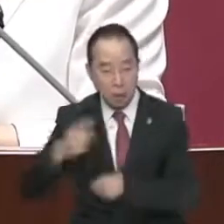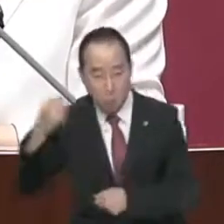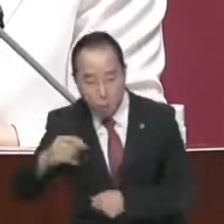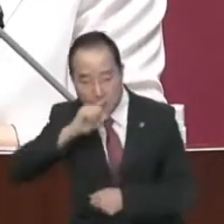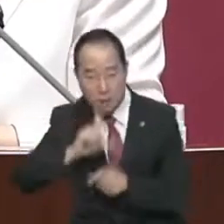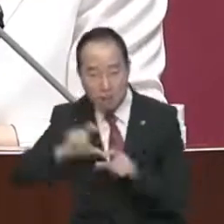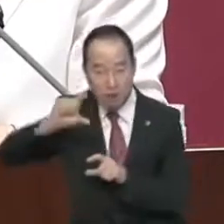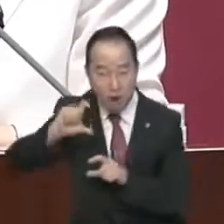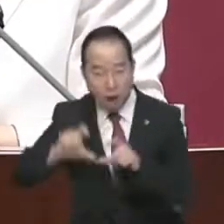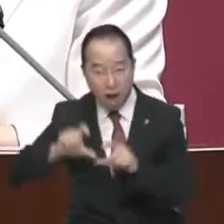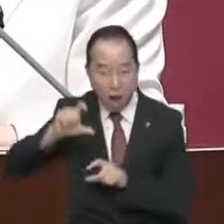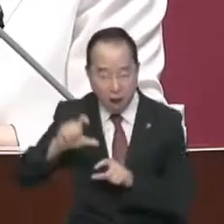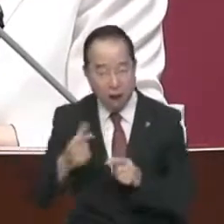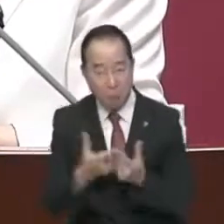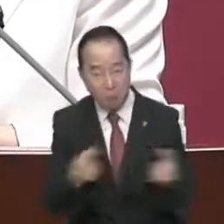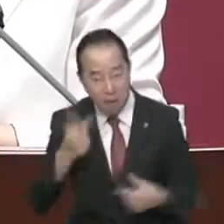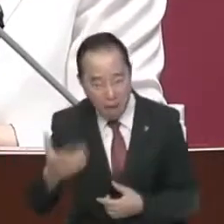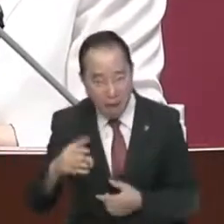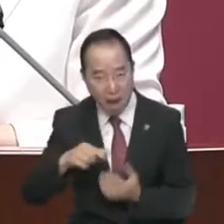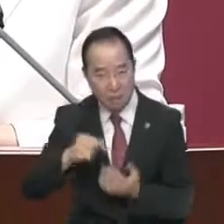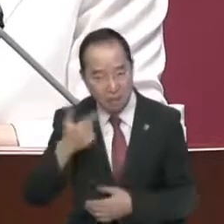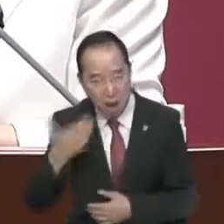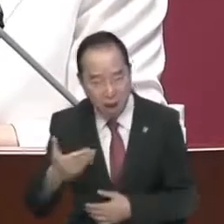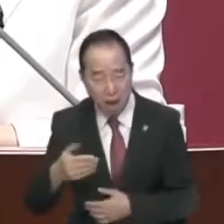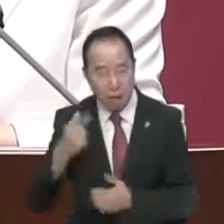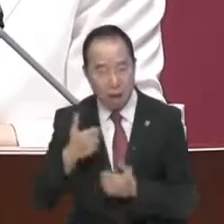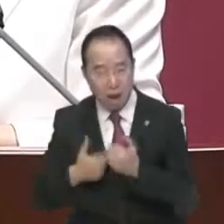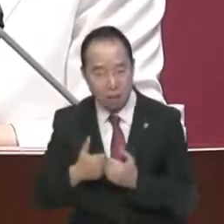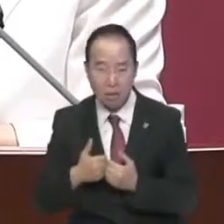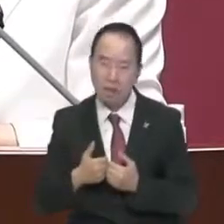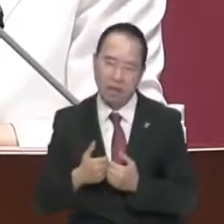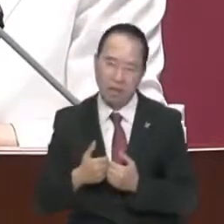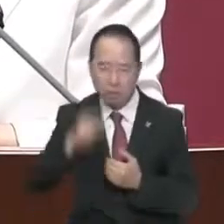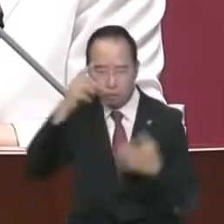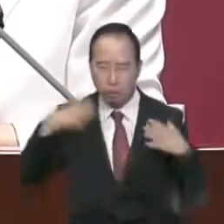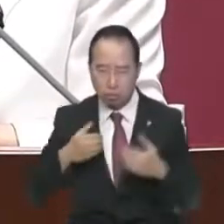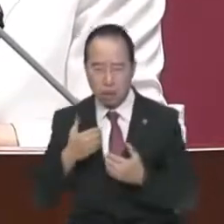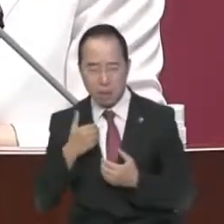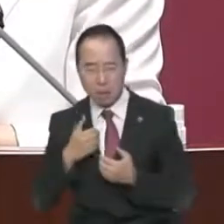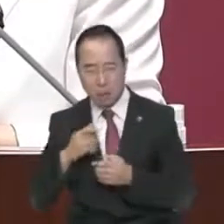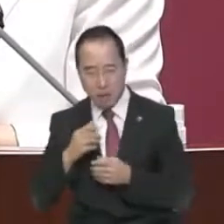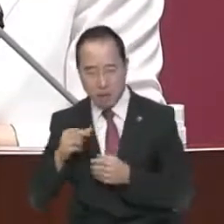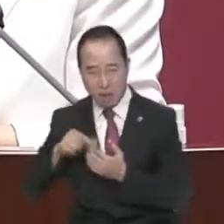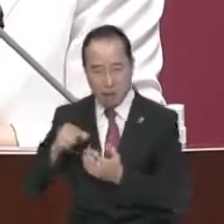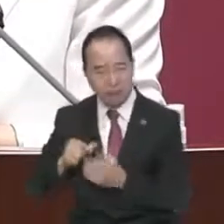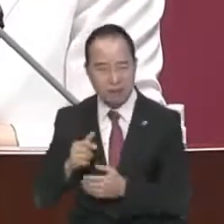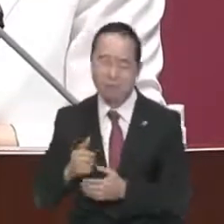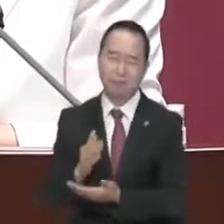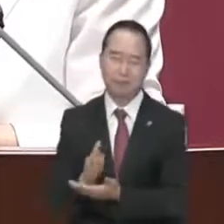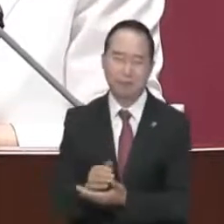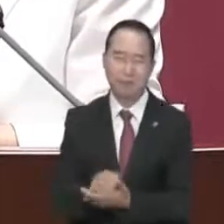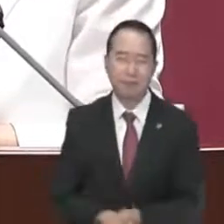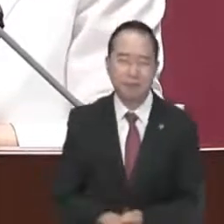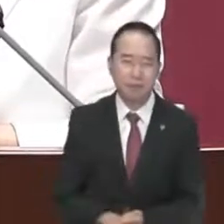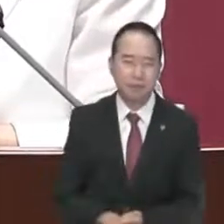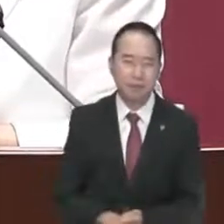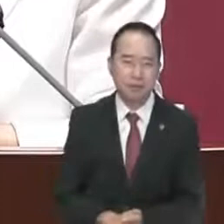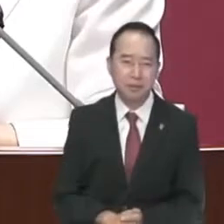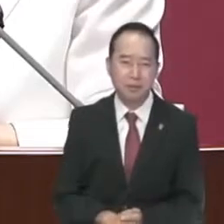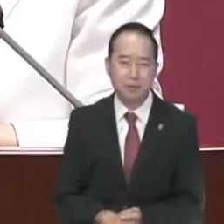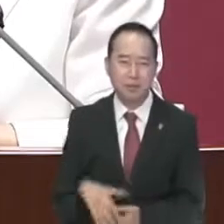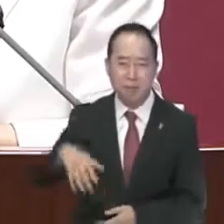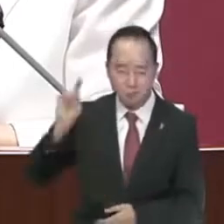보편 지급할 건지 등의 갈등을 정부가 만들어서는 안 될 것 같습니다. 최소한 상하반기 두 차례 정도 긴급재난지원금을 지급할